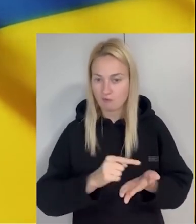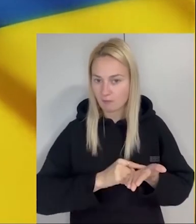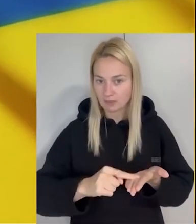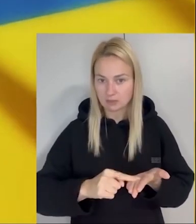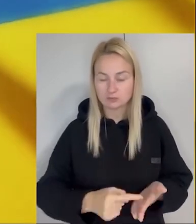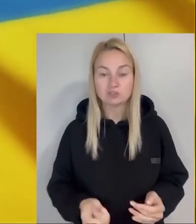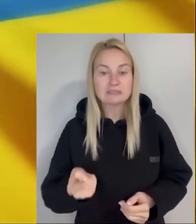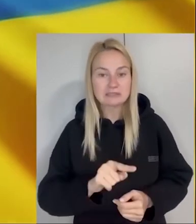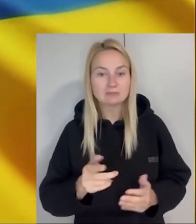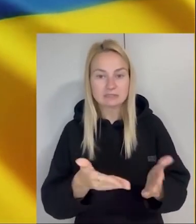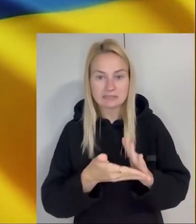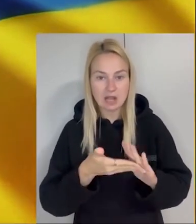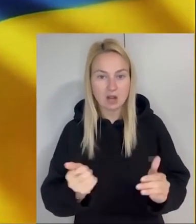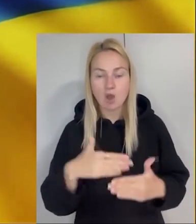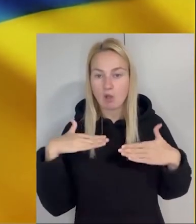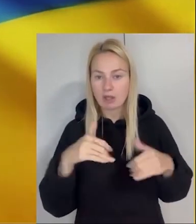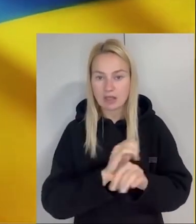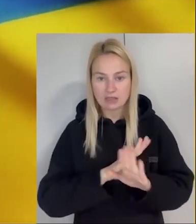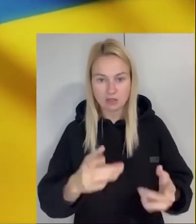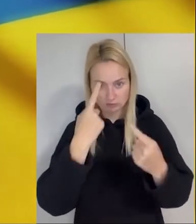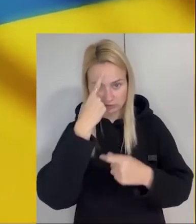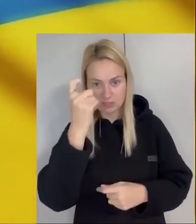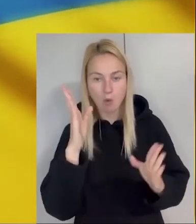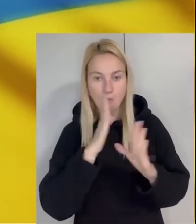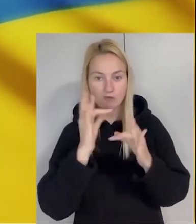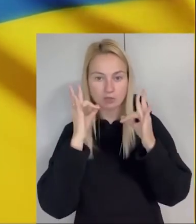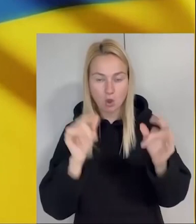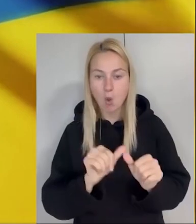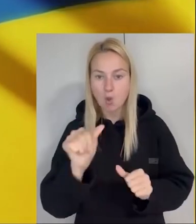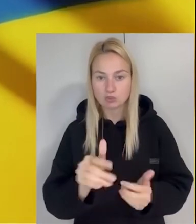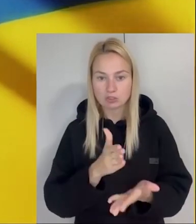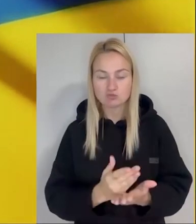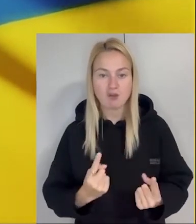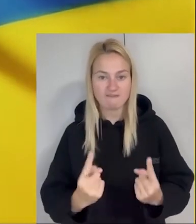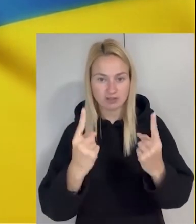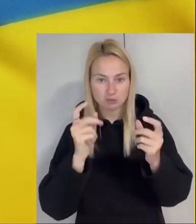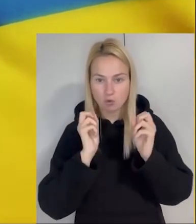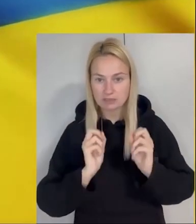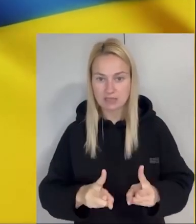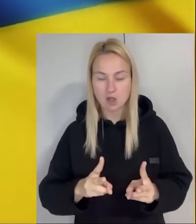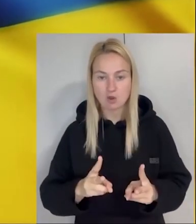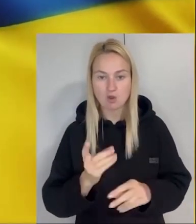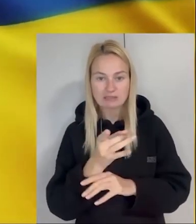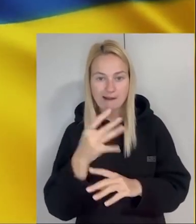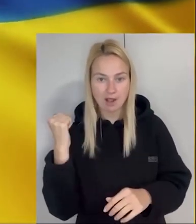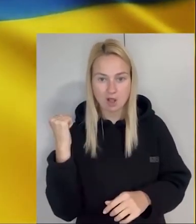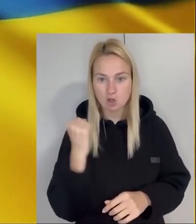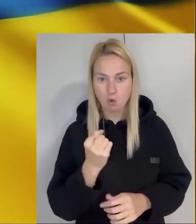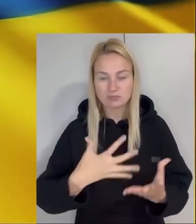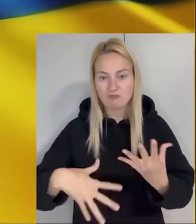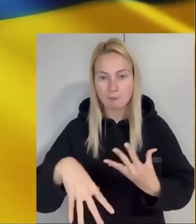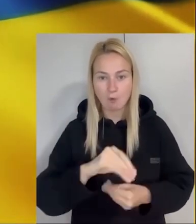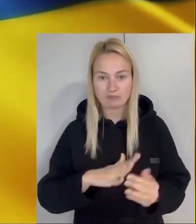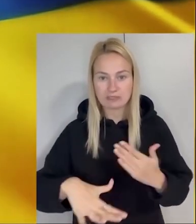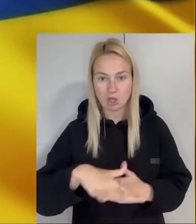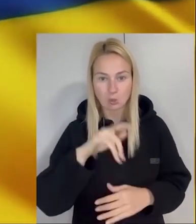тим закликаю не нехтувати сигналами повітряної тривоги, оскільки існує висока загроза ракетних обстрілів по